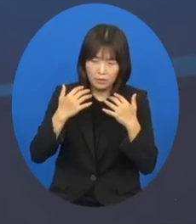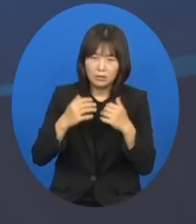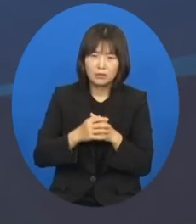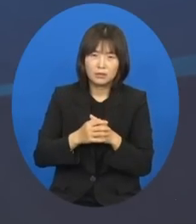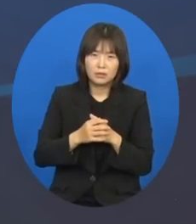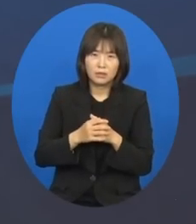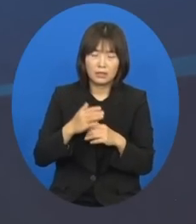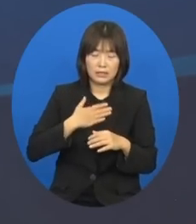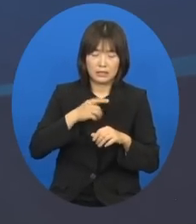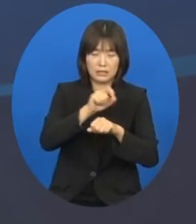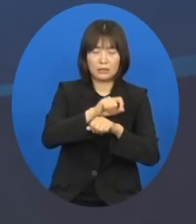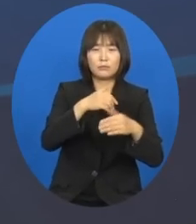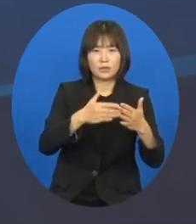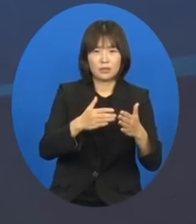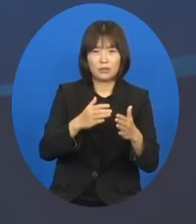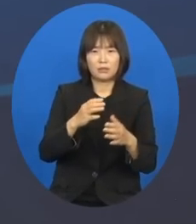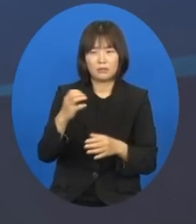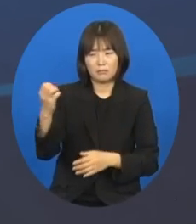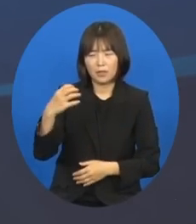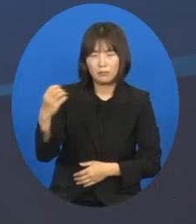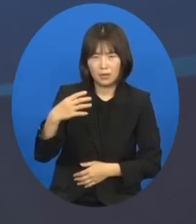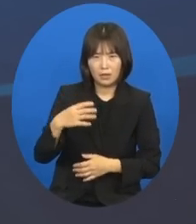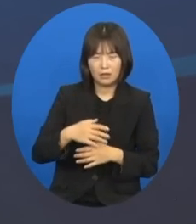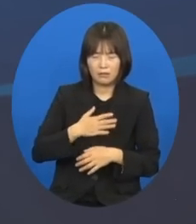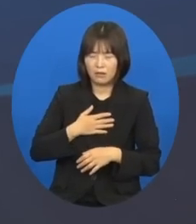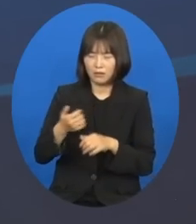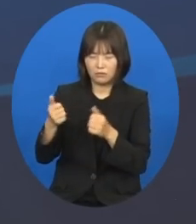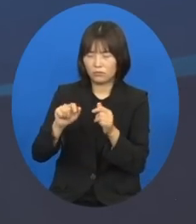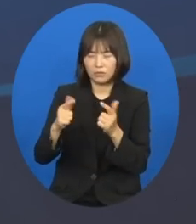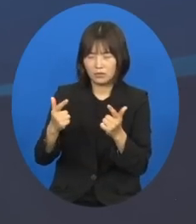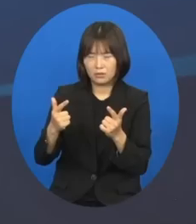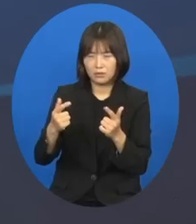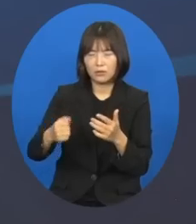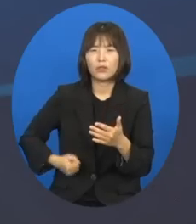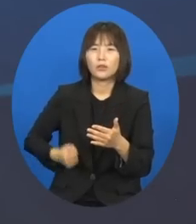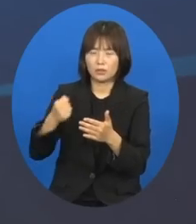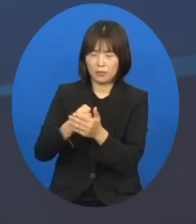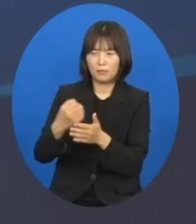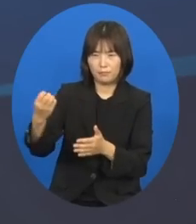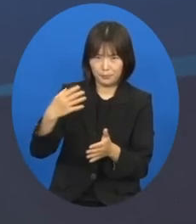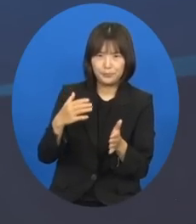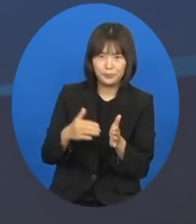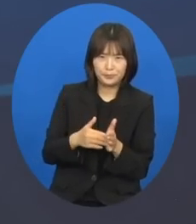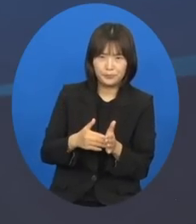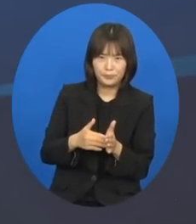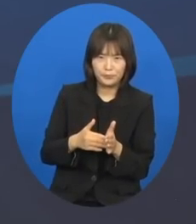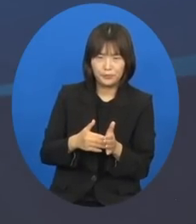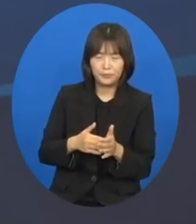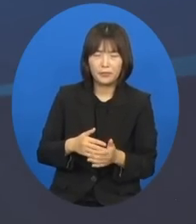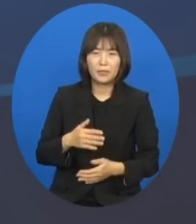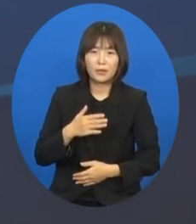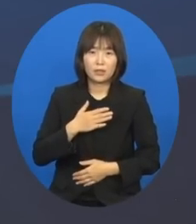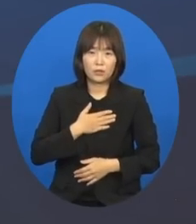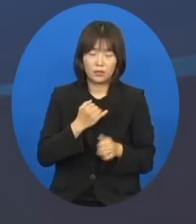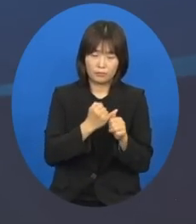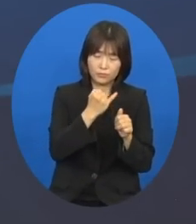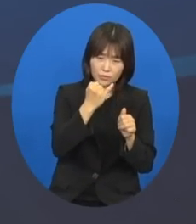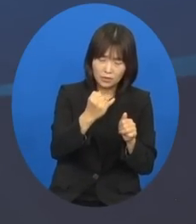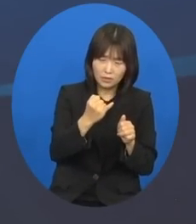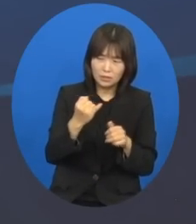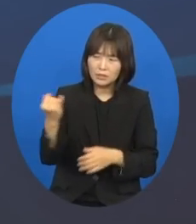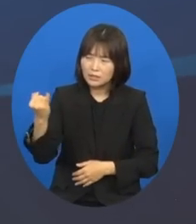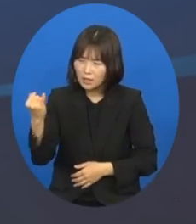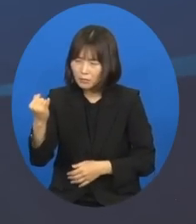하는 겁니다 안 죽기로 했다고 저와 저희 아내가 그 자매를 붙잡고